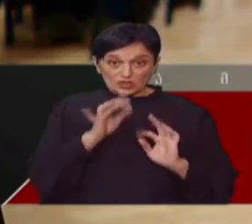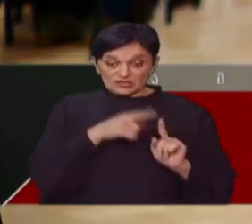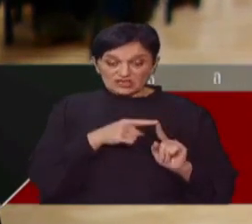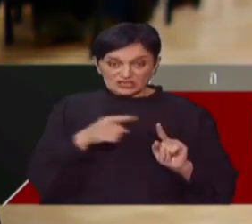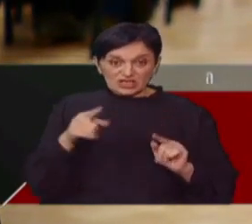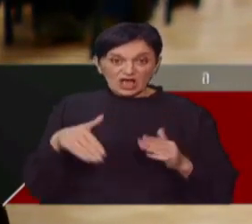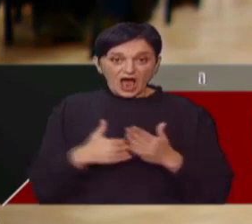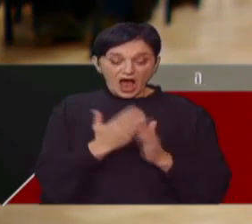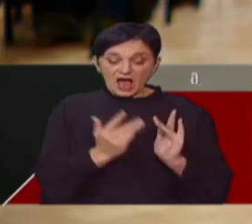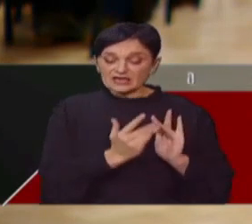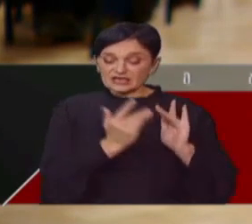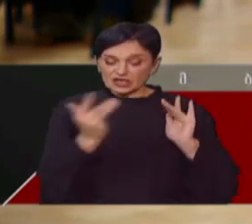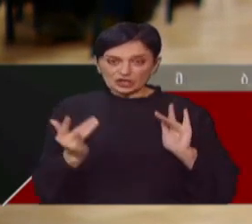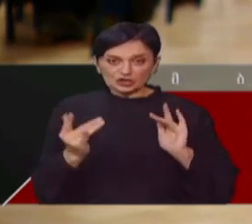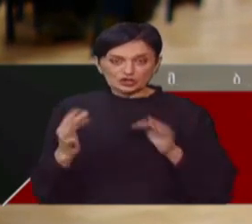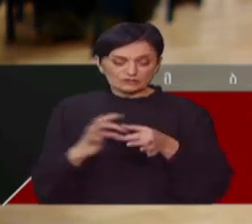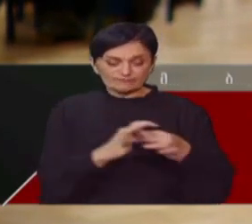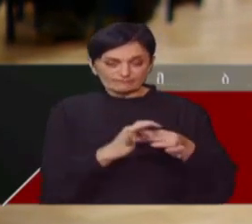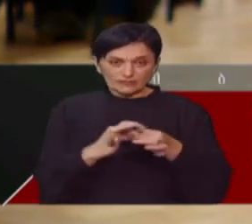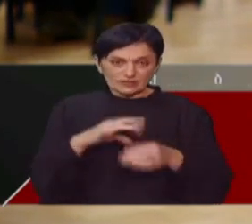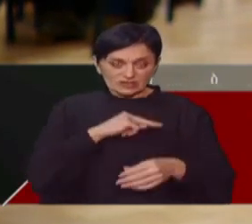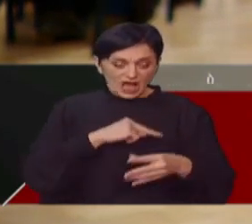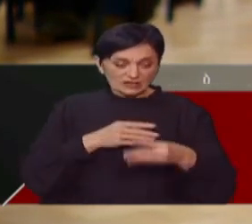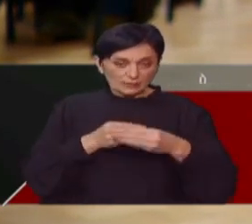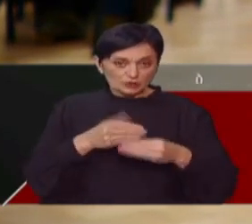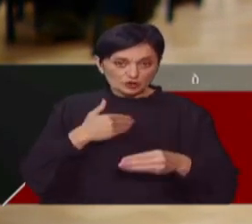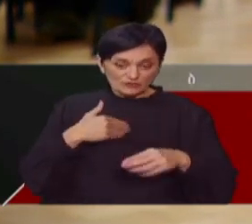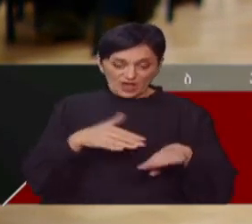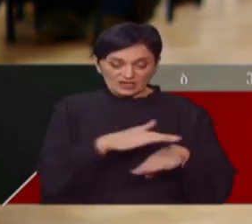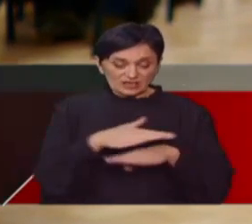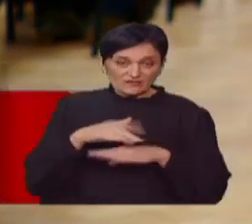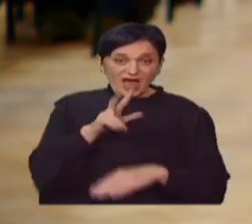გაიდო ახალი ხიდი და დამყარდა მჭიდრო თანამშრომლობა ჩვენს ქვეყნებს შორის.